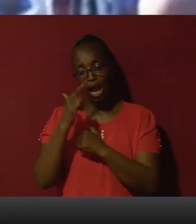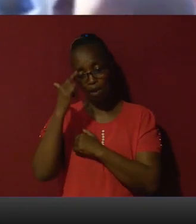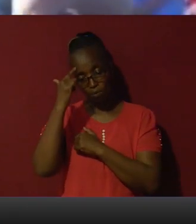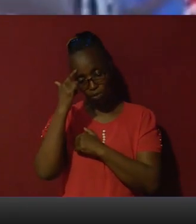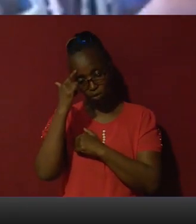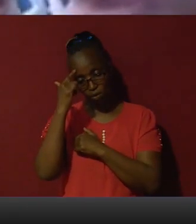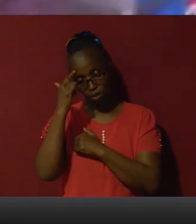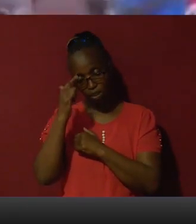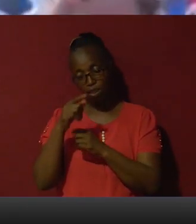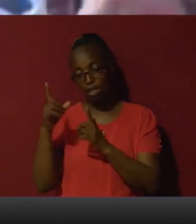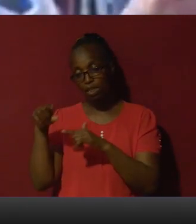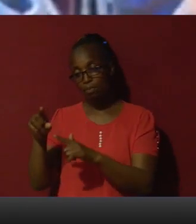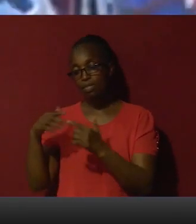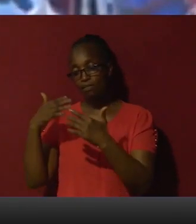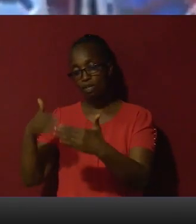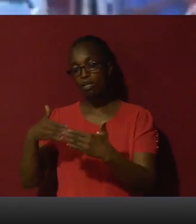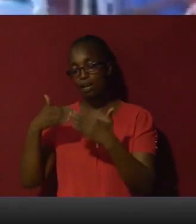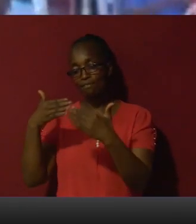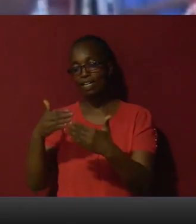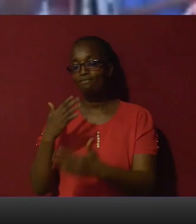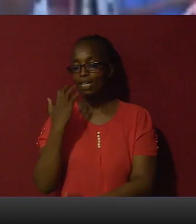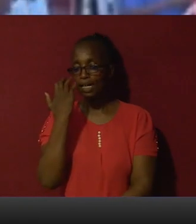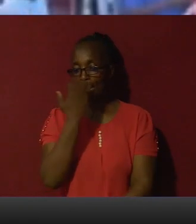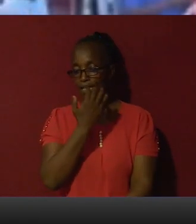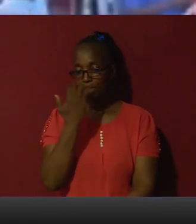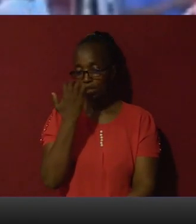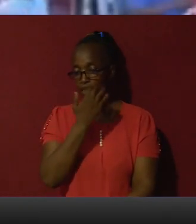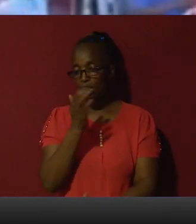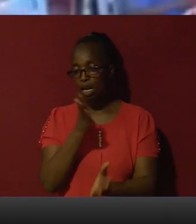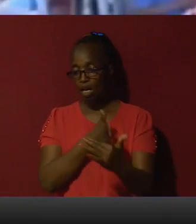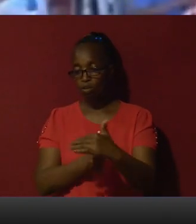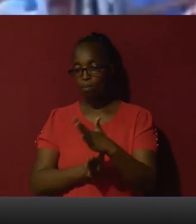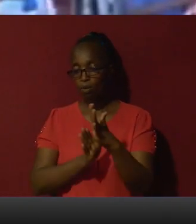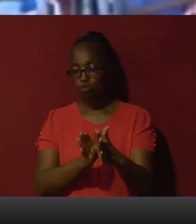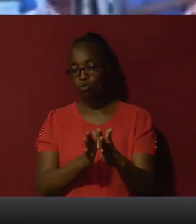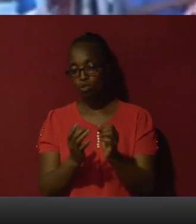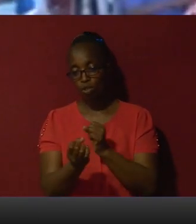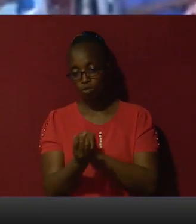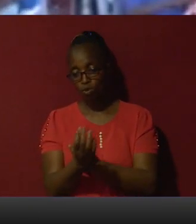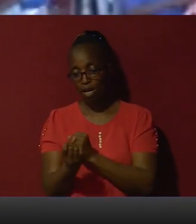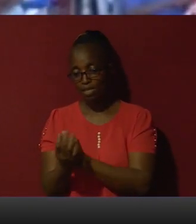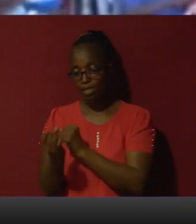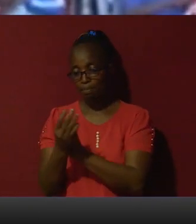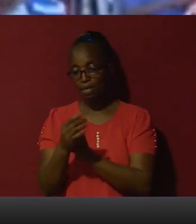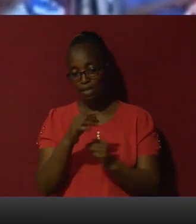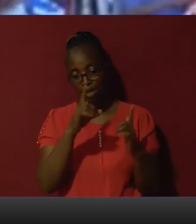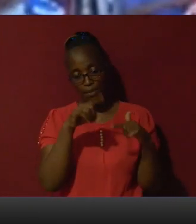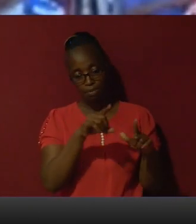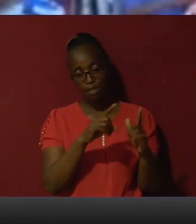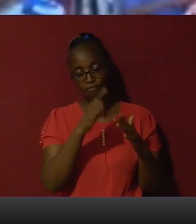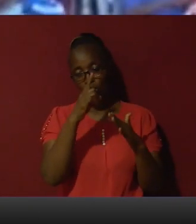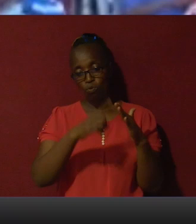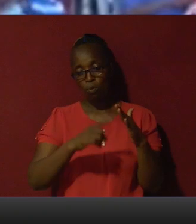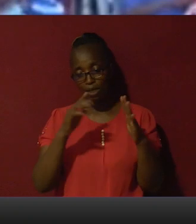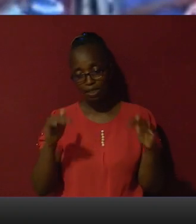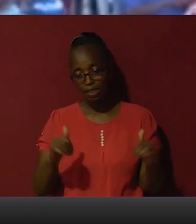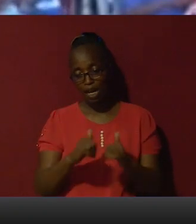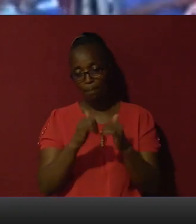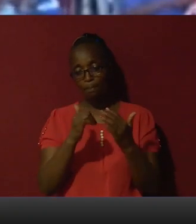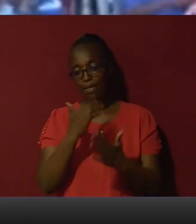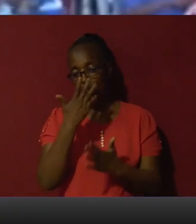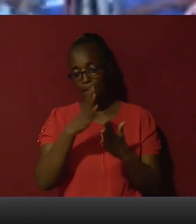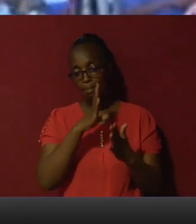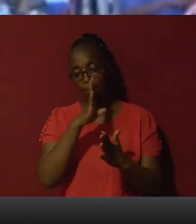wangepea huyo rigiji wetu nafasi. Ajierese na ile hatua ilifanyika